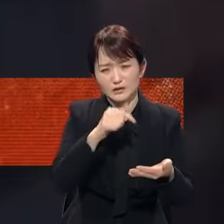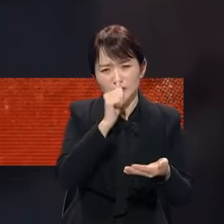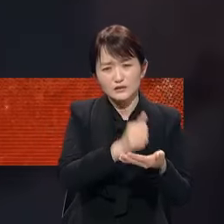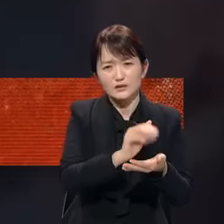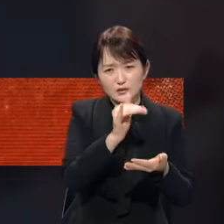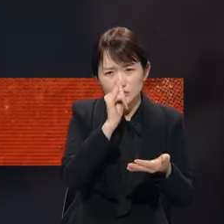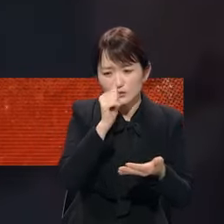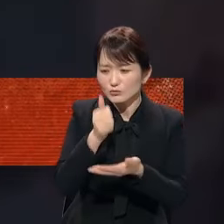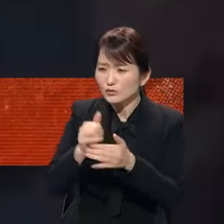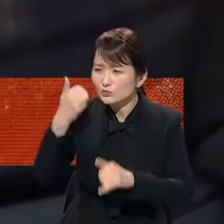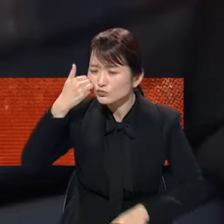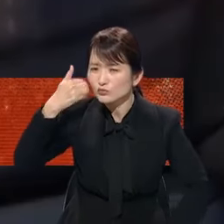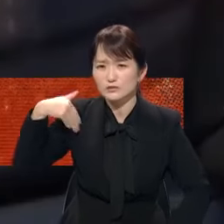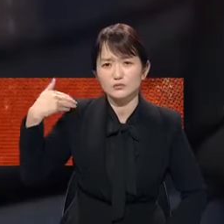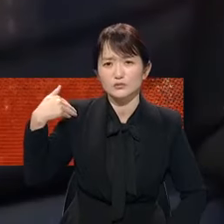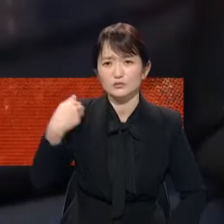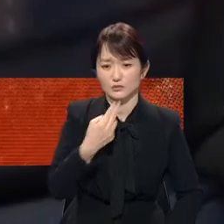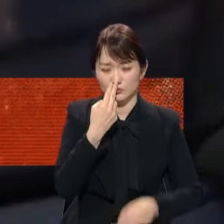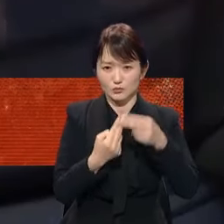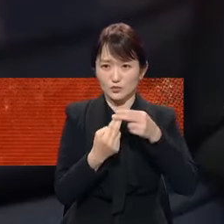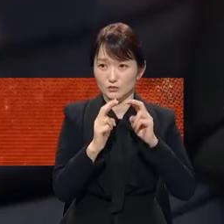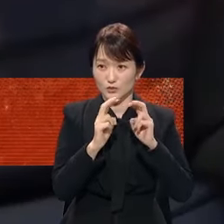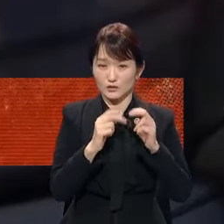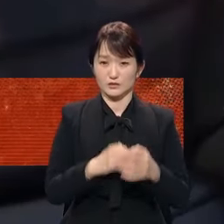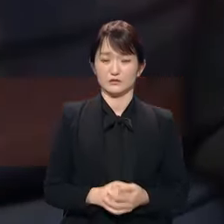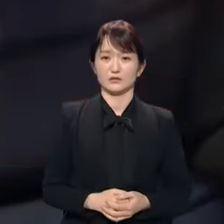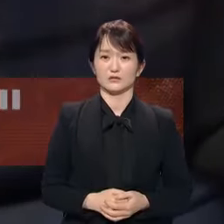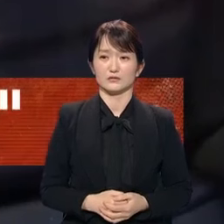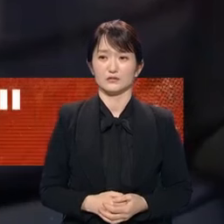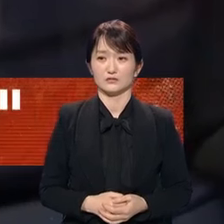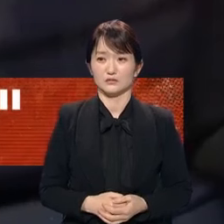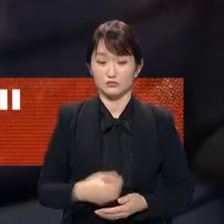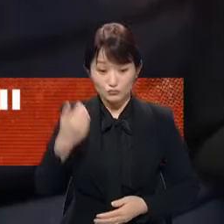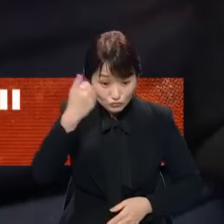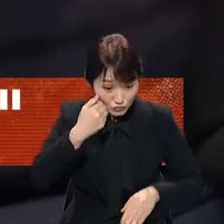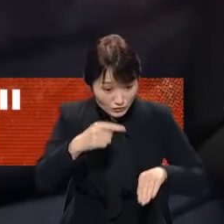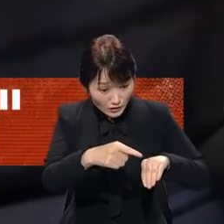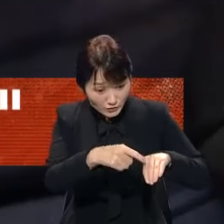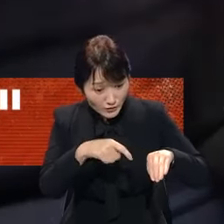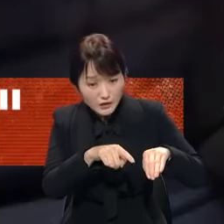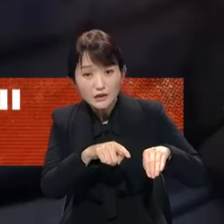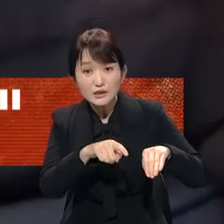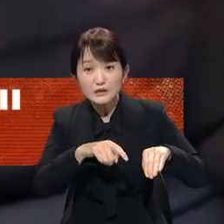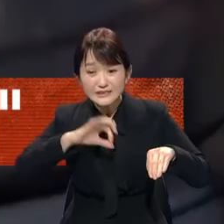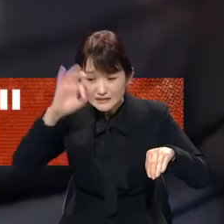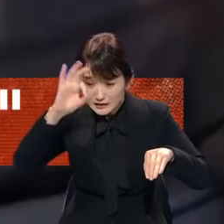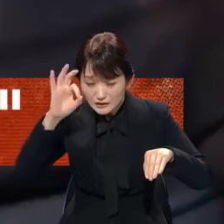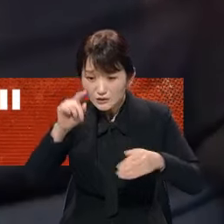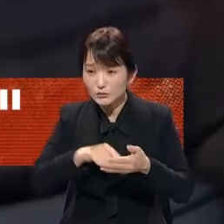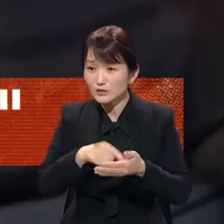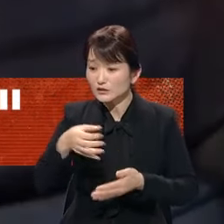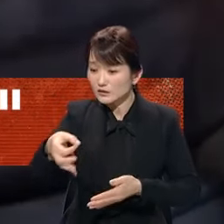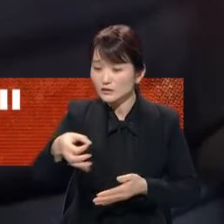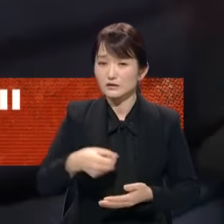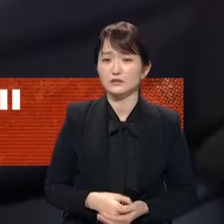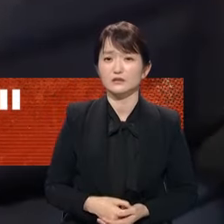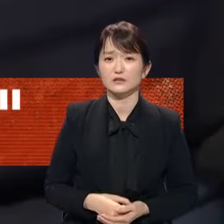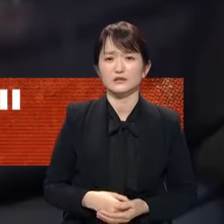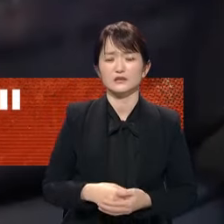있고, 보험회사는 보험인 좀 찾아야지만이 보험금을 지급하고 구상 행사할 수 있기 때문에 단순한 그냥